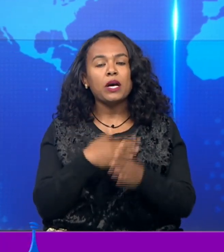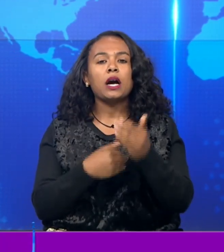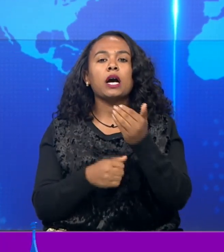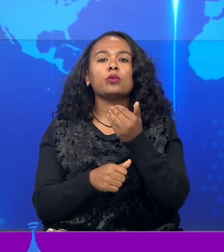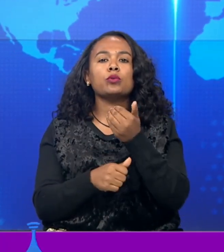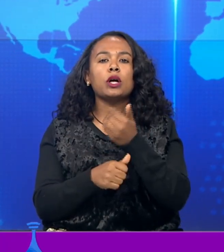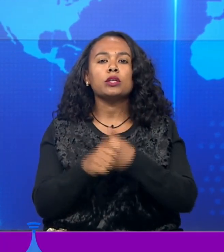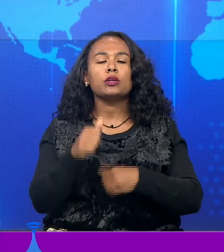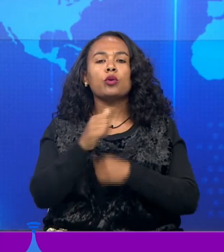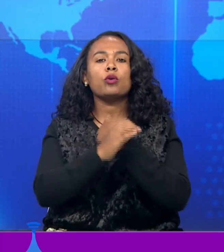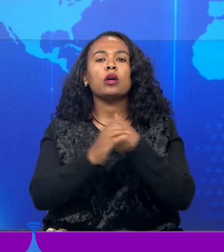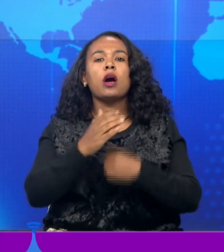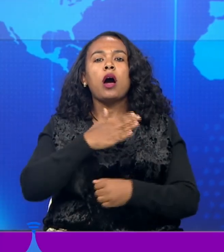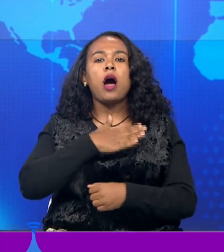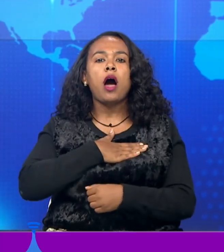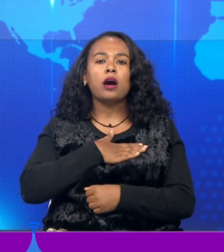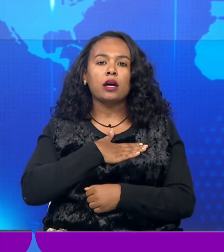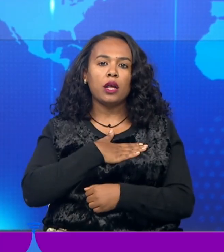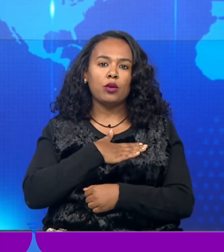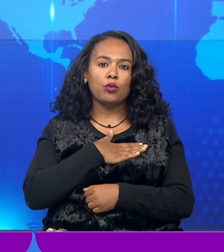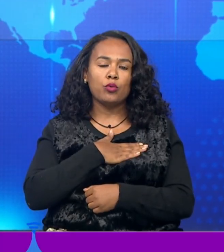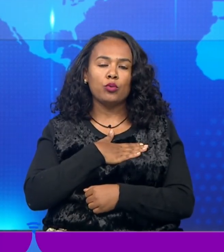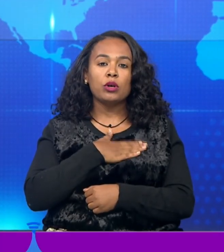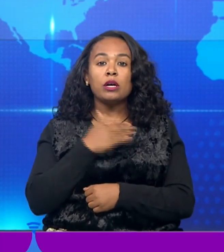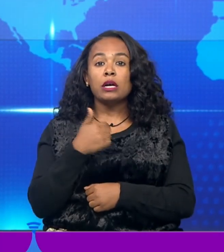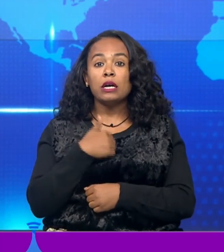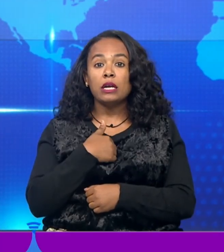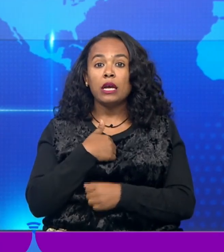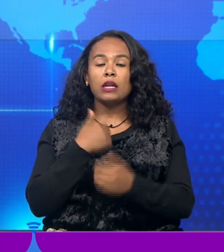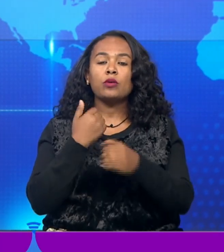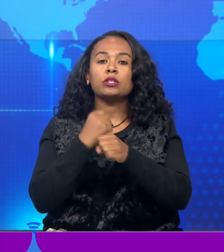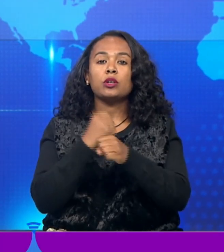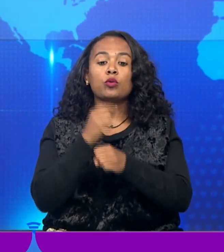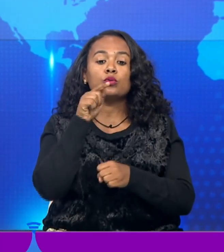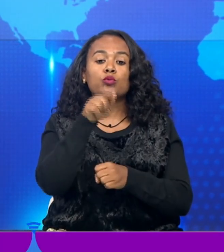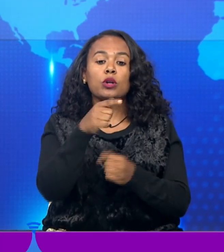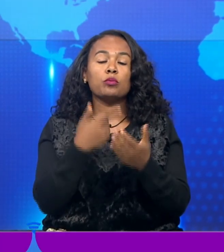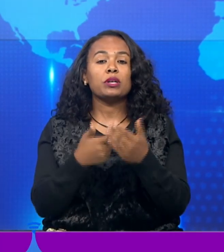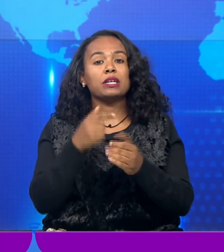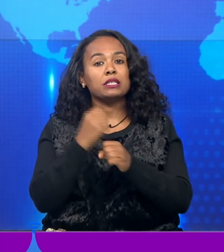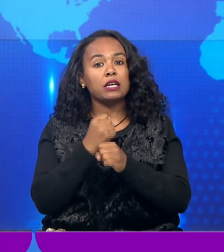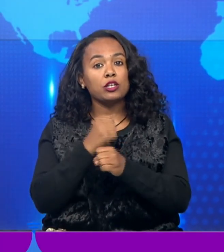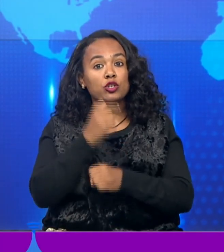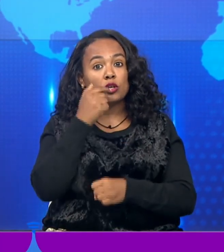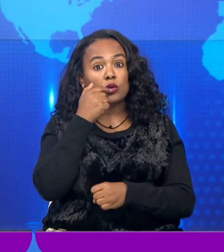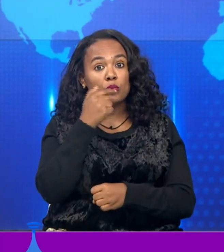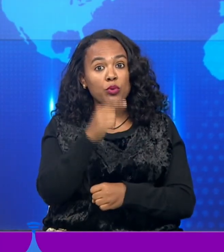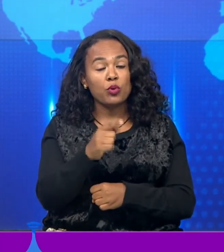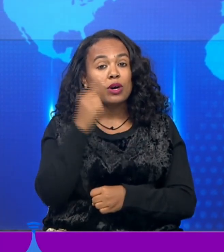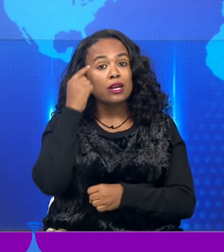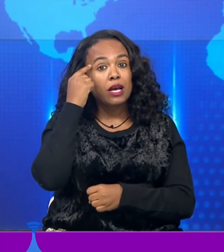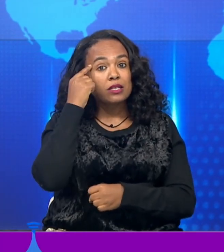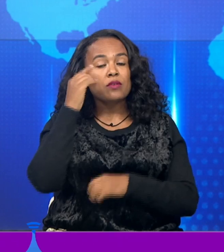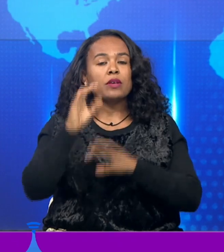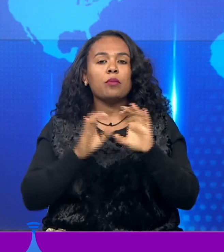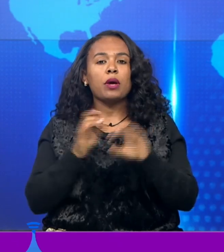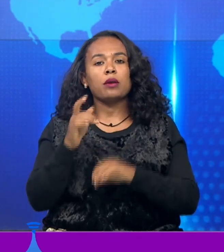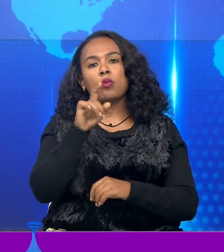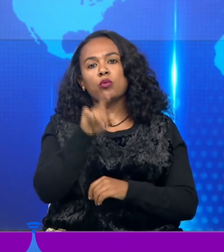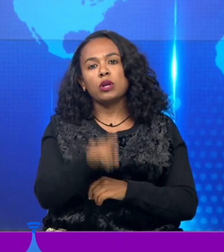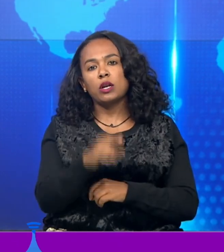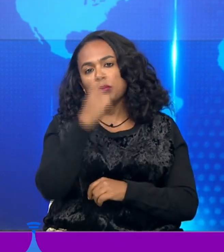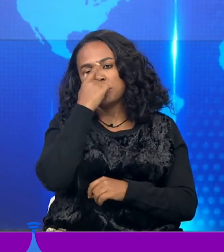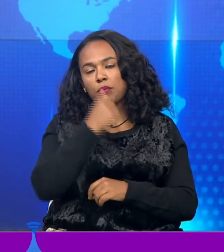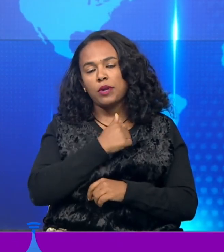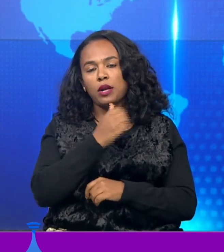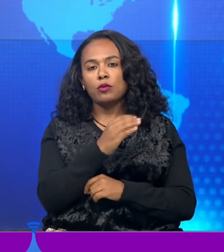ጉዳተኛውን ሀገሬ እኔ ይሄን እየሰራሁላት ነው፣ እሷ ደግሞ ይሄን እየሰራችልኝ ነው ብሎ እንዲያስብ የሚያደርግ መሆን እንዳለበት